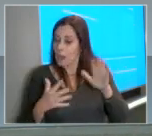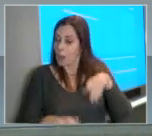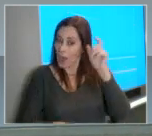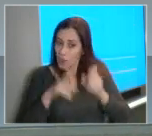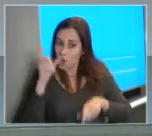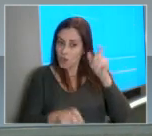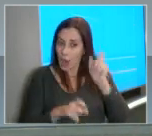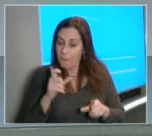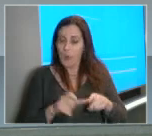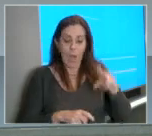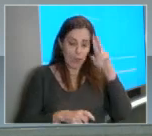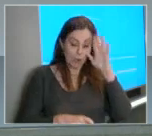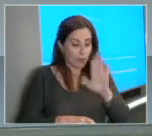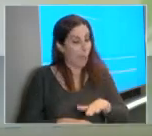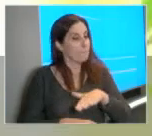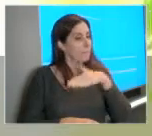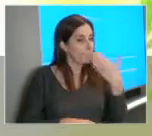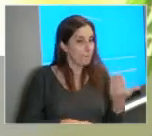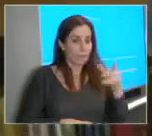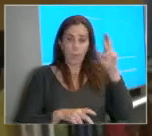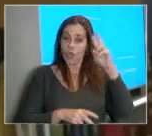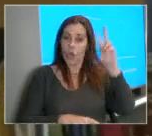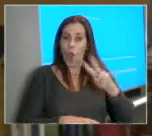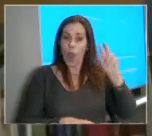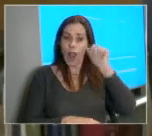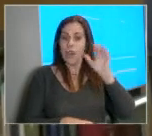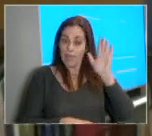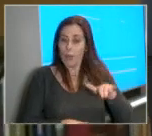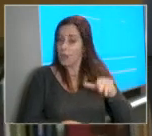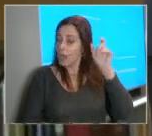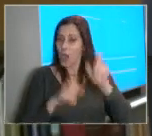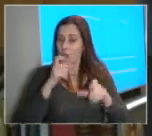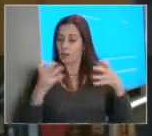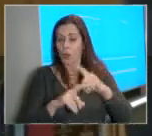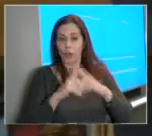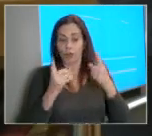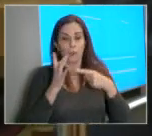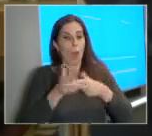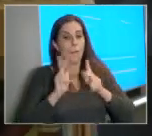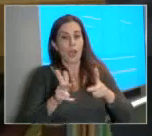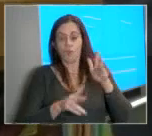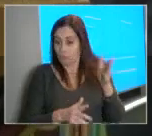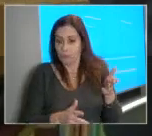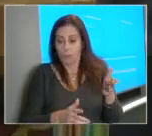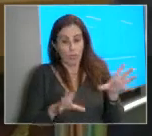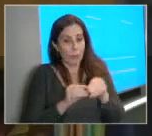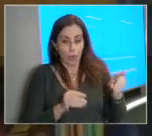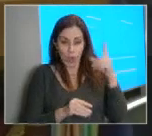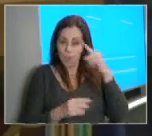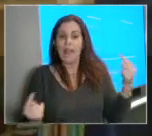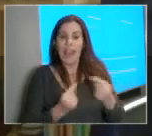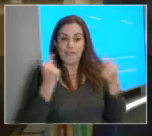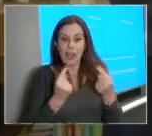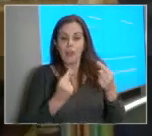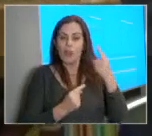אנשי הליכוד, וגם מצד שני אנשים של כחול לבן, ואולי אפילו אנשים מסיעות אחרות כמו מרץ ואחרים, שאיתם אנחנו יודעים